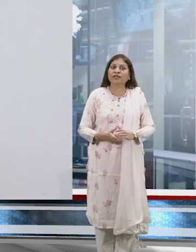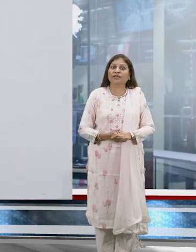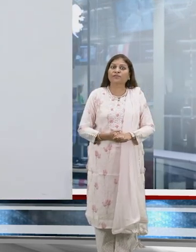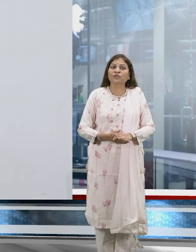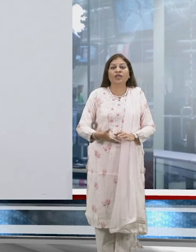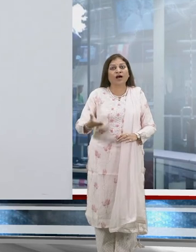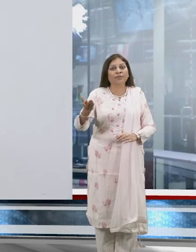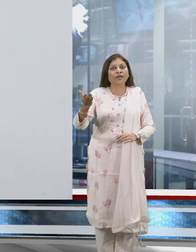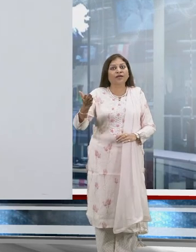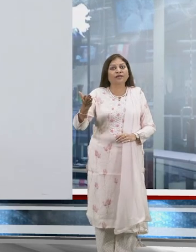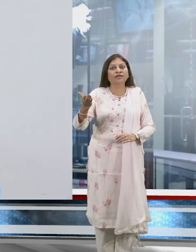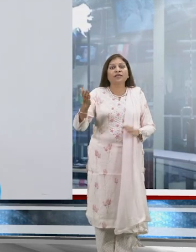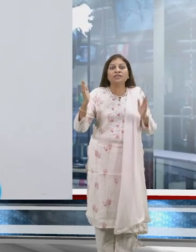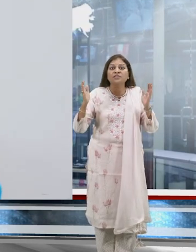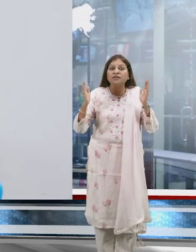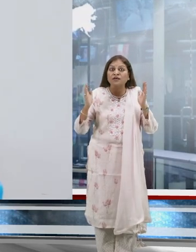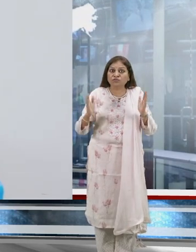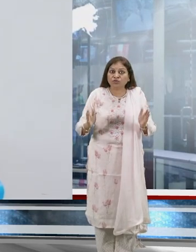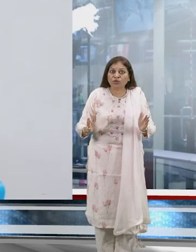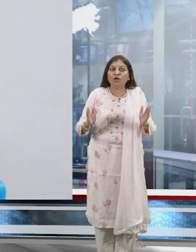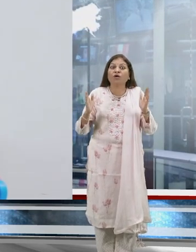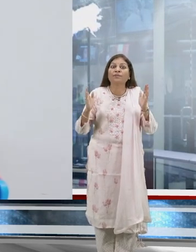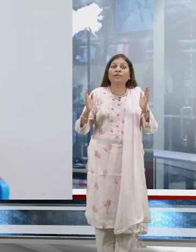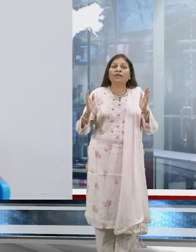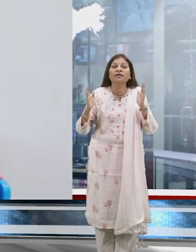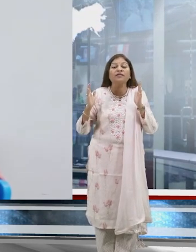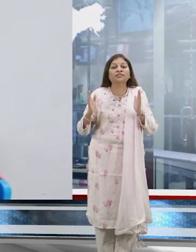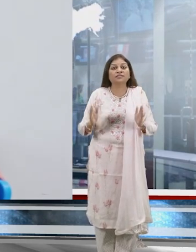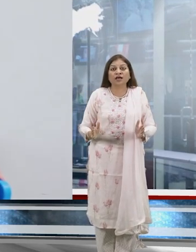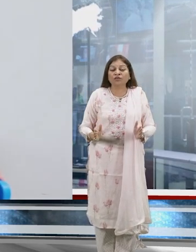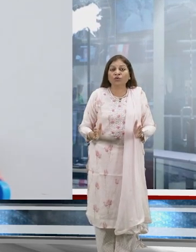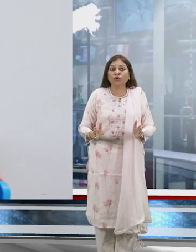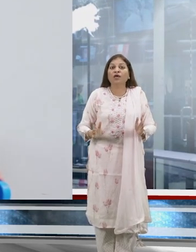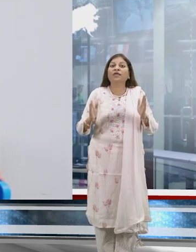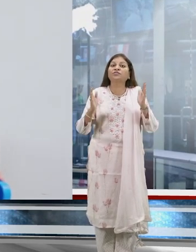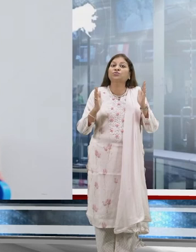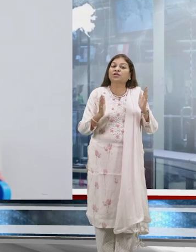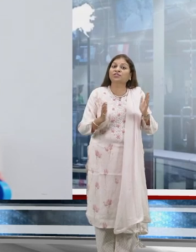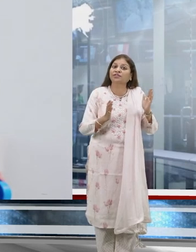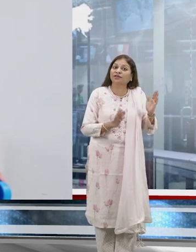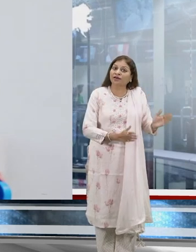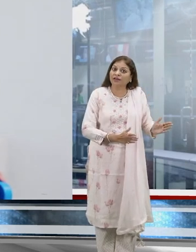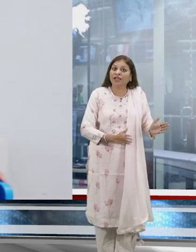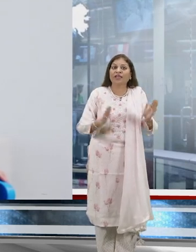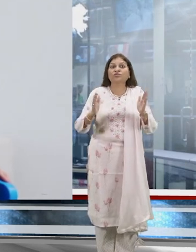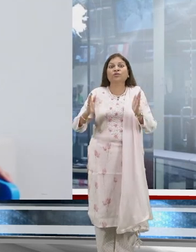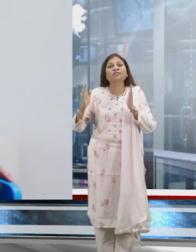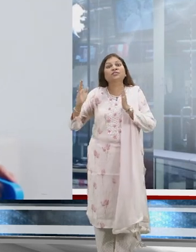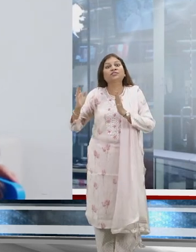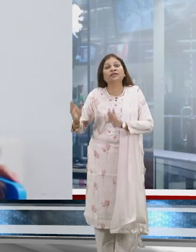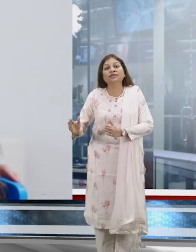कोशिश करेंगे कि आपके कारण किसी कमजोर और बेघर इंसान को एक सुरक्षित घर,